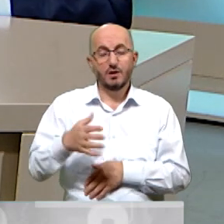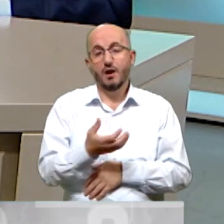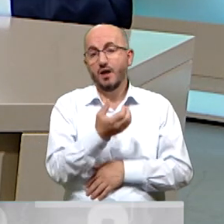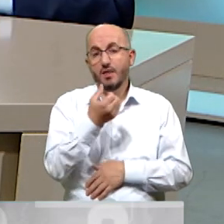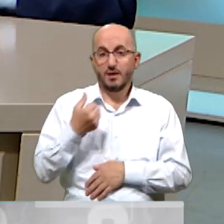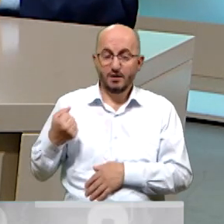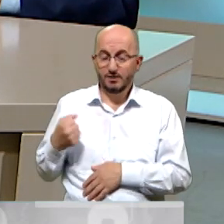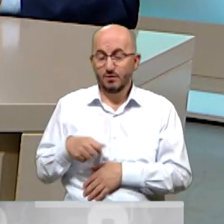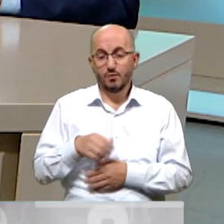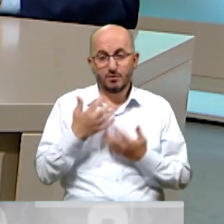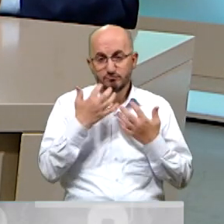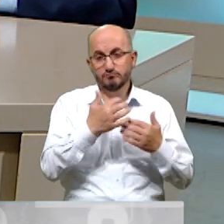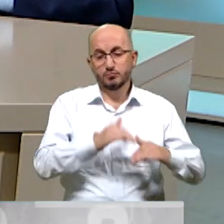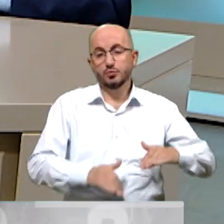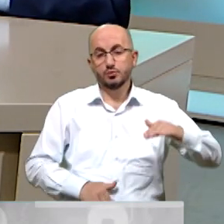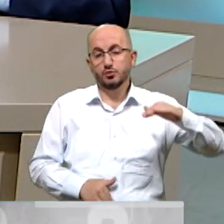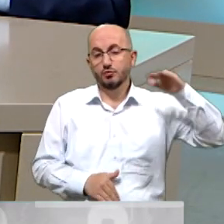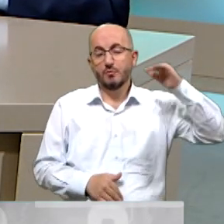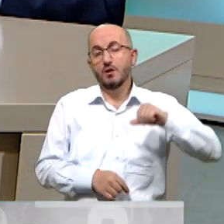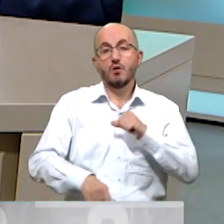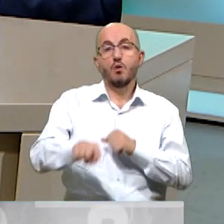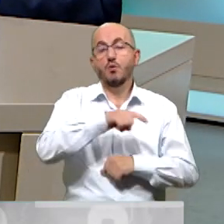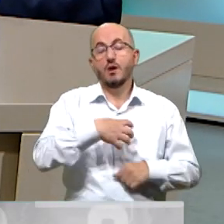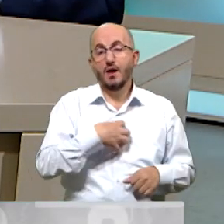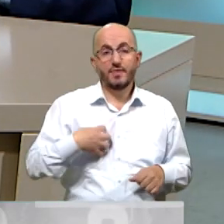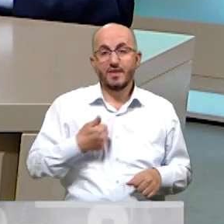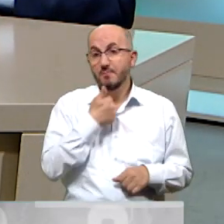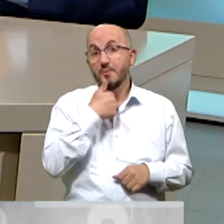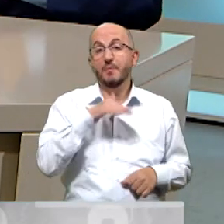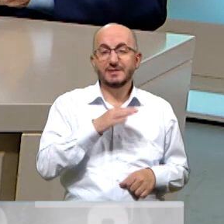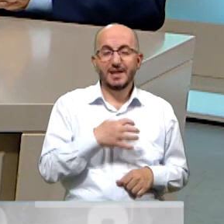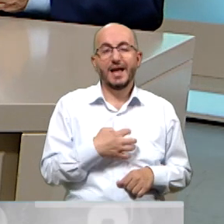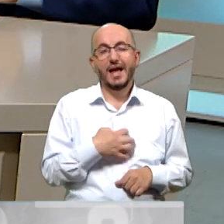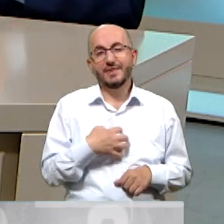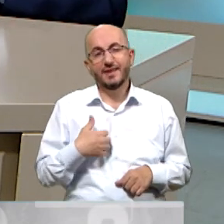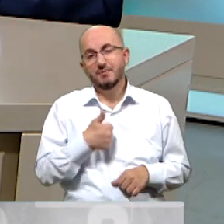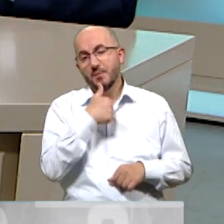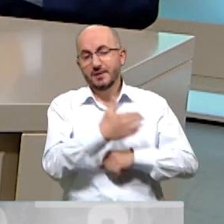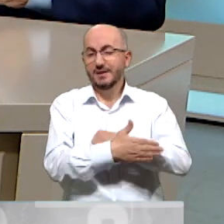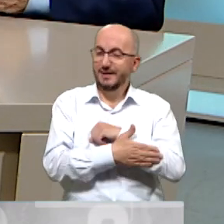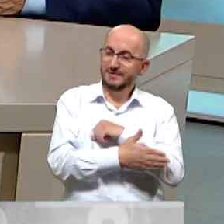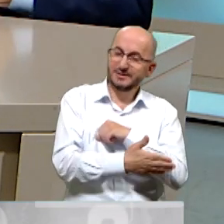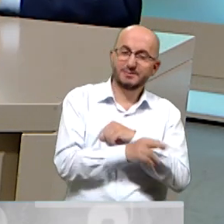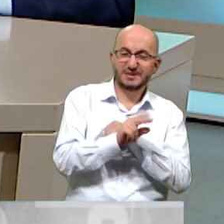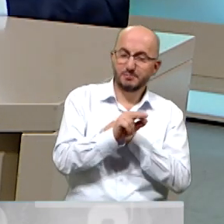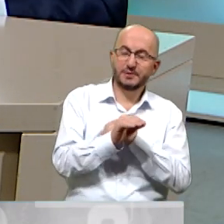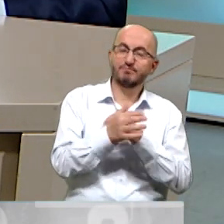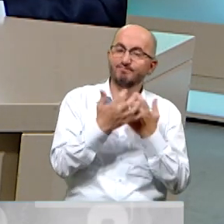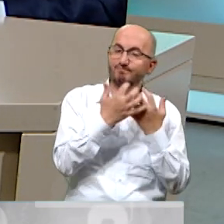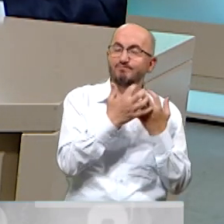alarak onları büyütmek, onlara anne baba değil de annelik babalık yapmak, anne baba gibi